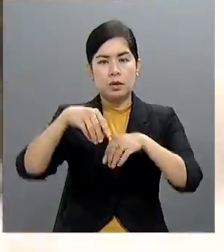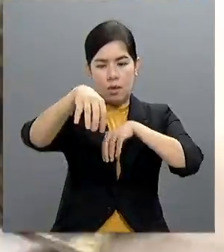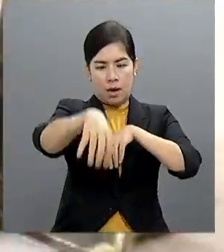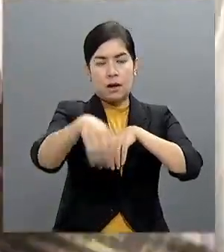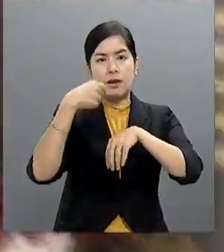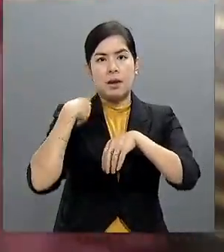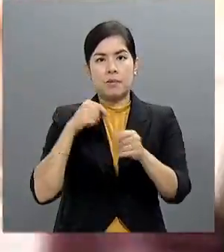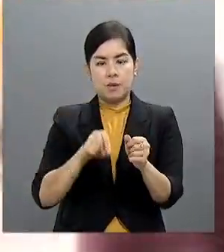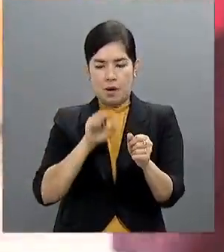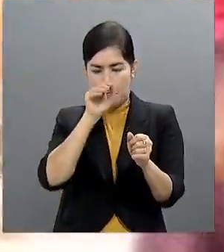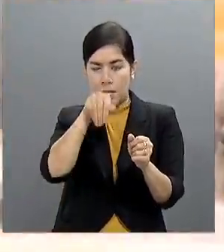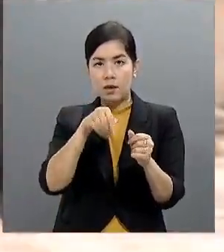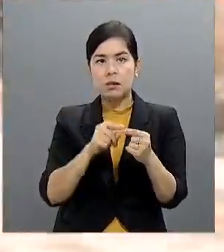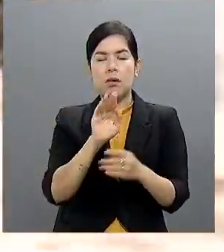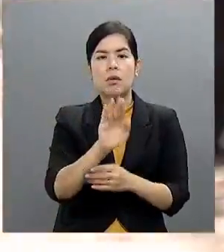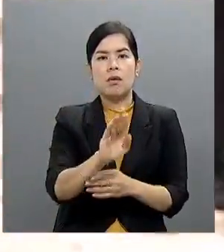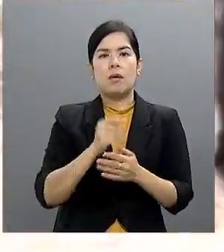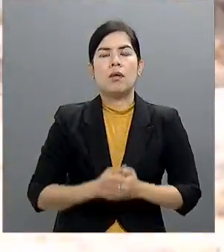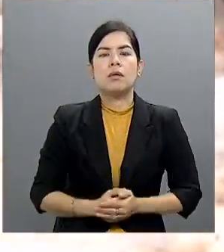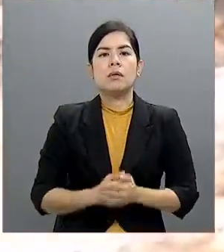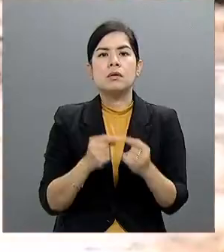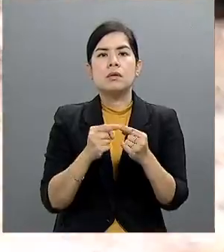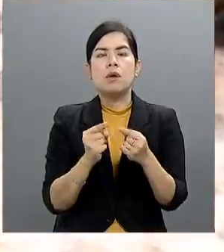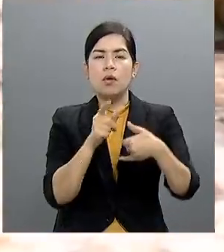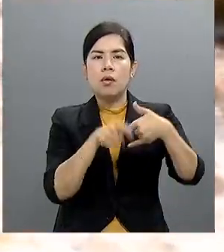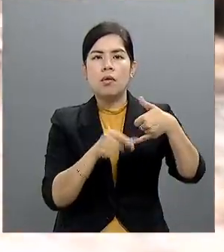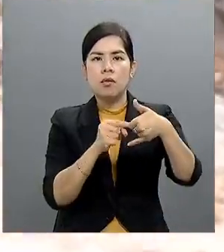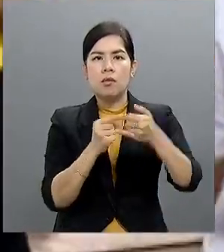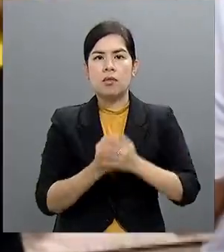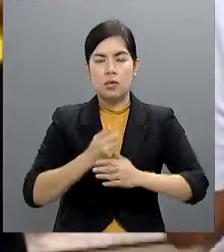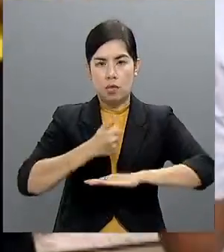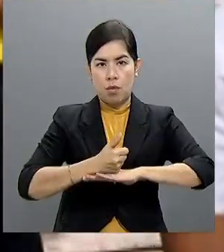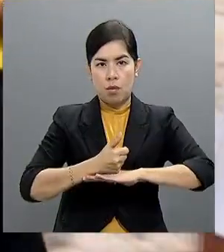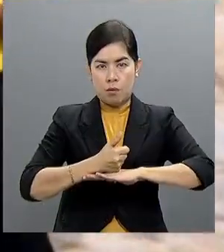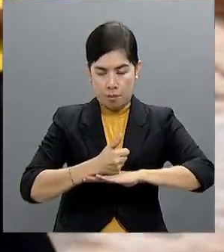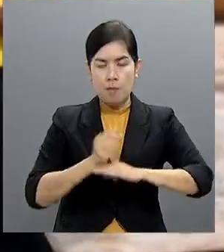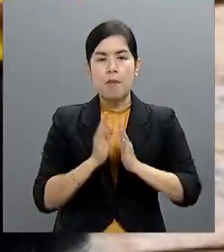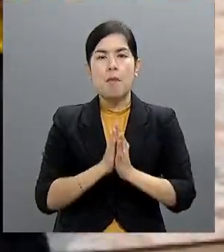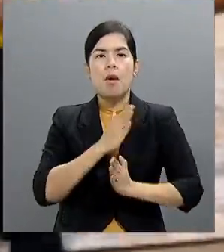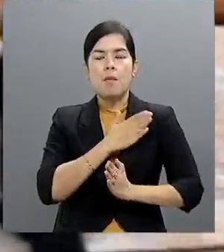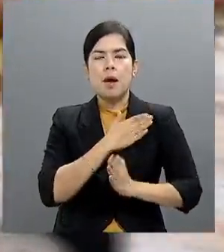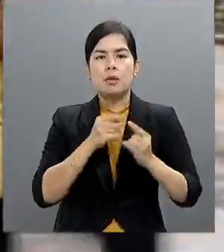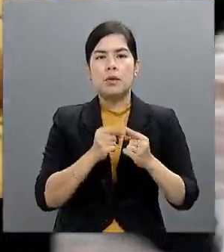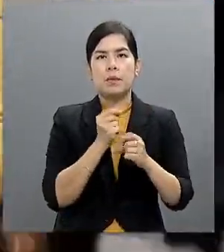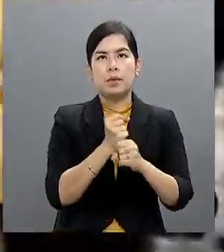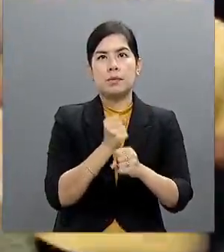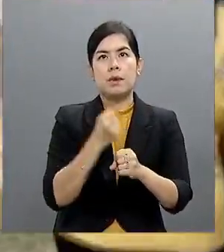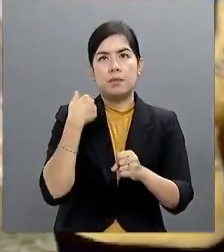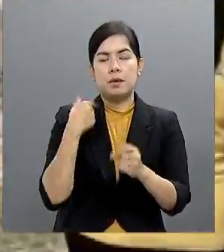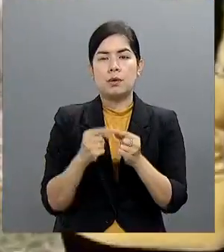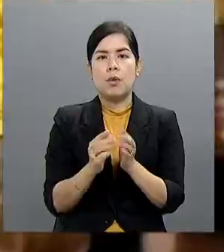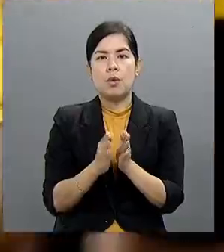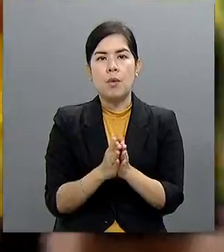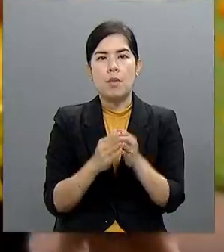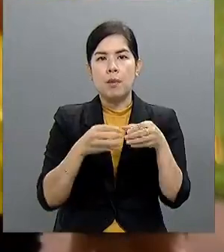าภูมิเลยค่ะสร้างขึ้นโดยพระครูกาญจนประสิทธิ์หรือหลวงพ่ออาบซึ่งร่วมกับชาวอำเภอทองผาภูมินะคะ